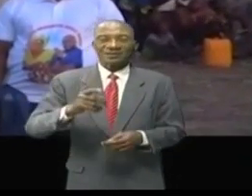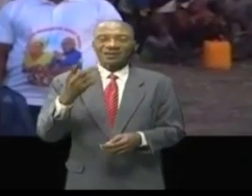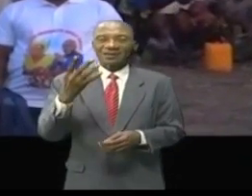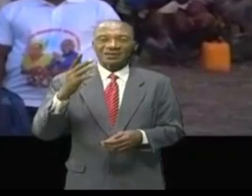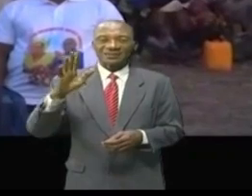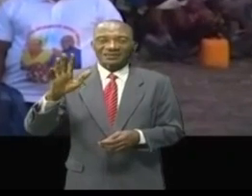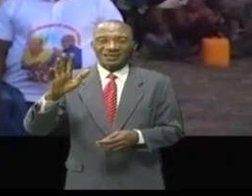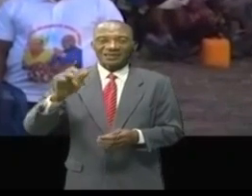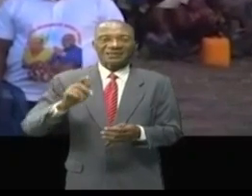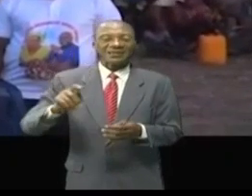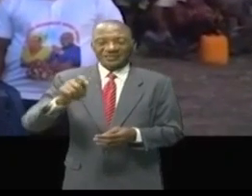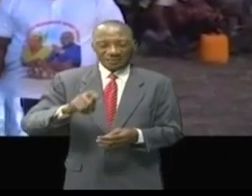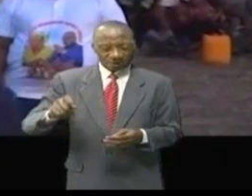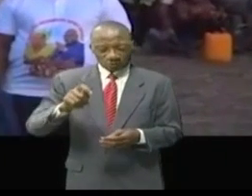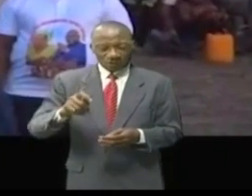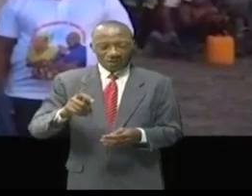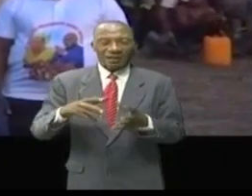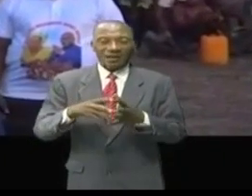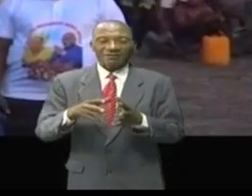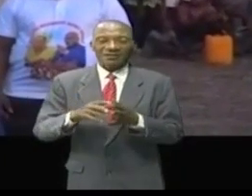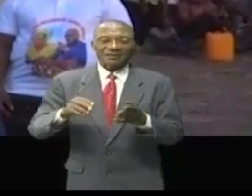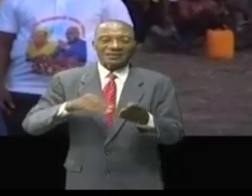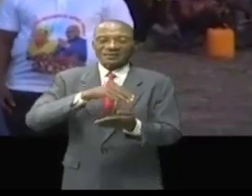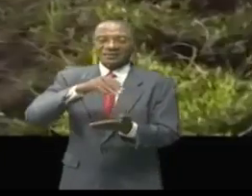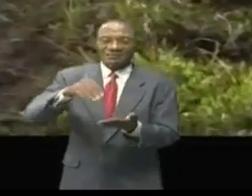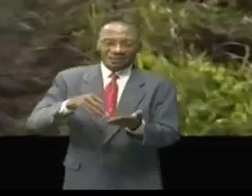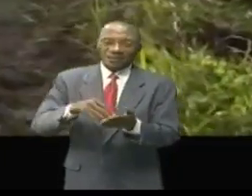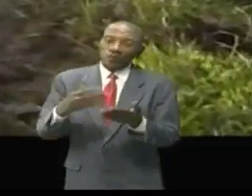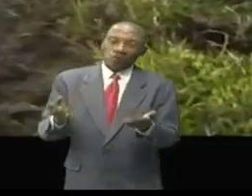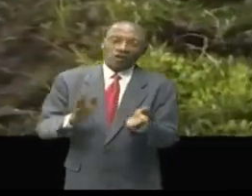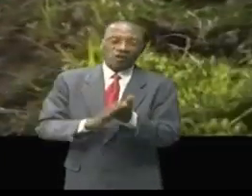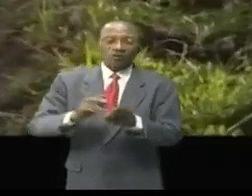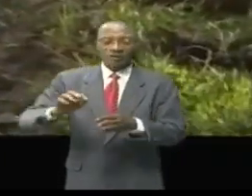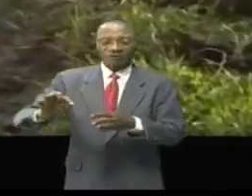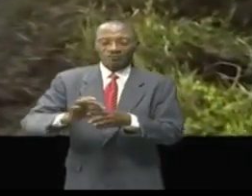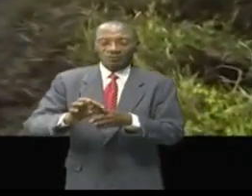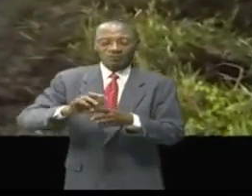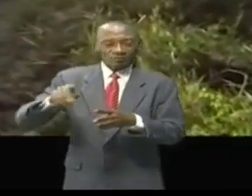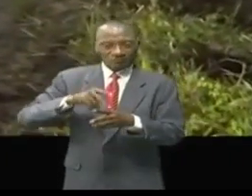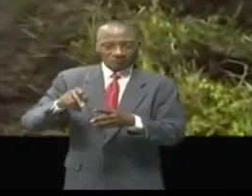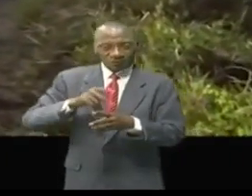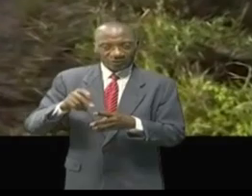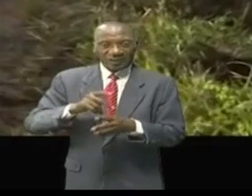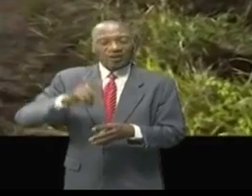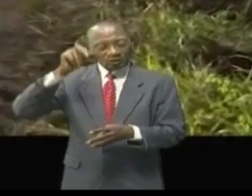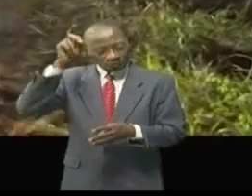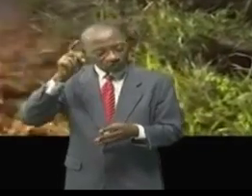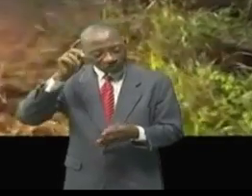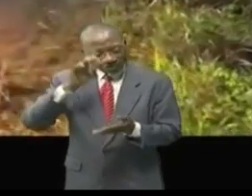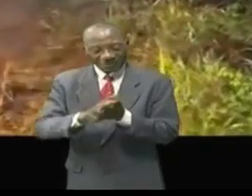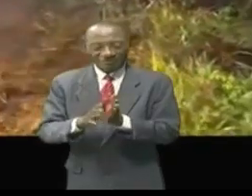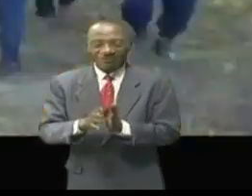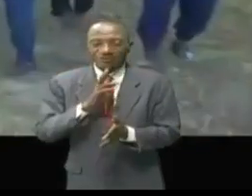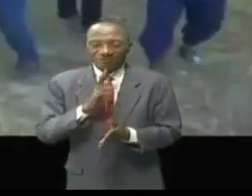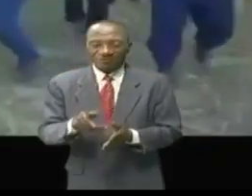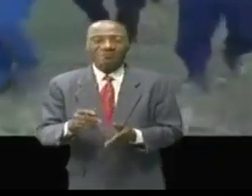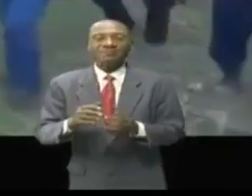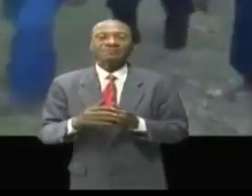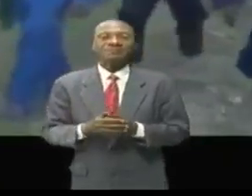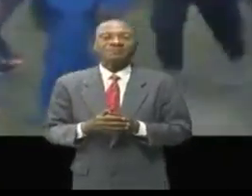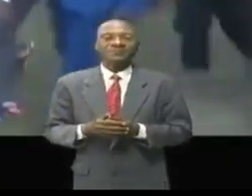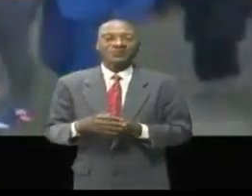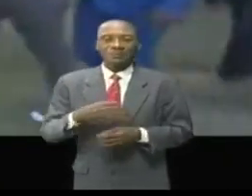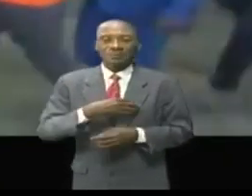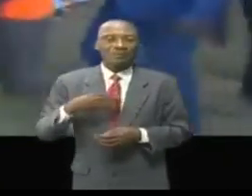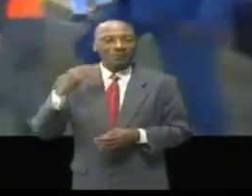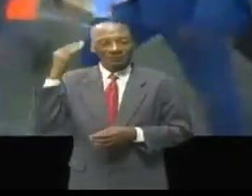métier, soient une véritable réussite. Avant de prendre la direction des Miabi pour le même exercice, la ministre